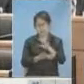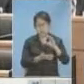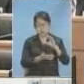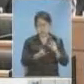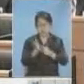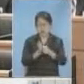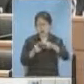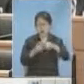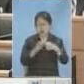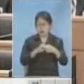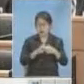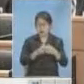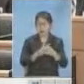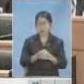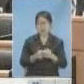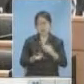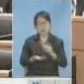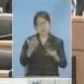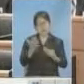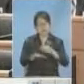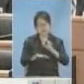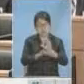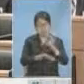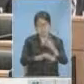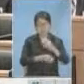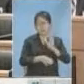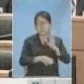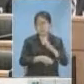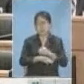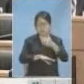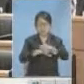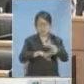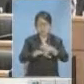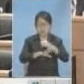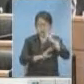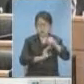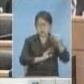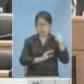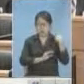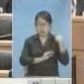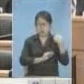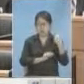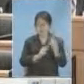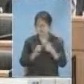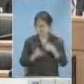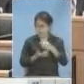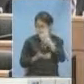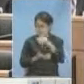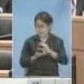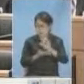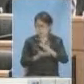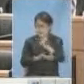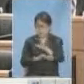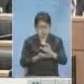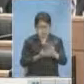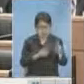หรือว่าได้งบของอำนาจผู้ว่า CEO มาเนี่ยมาทำอยู่แล้วแต่บางทีก็ไปตั้งงบตัวนี้ไปซ้อนนะครับแล้วก็ทำให้เกิดว่า